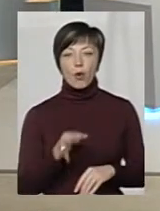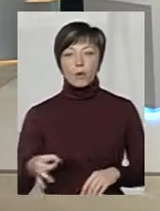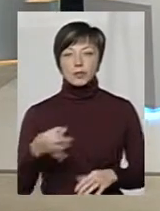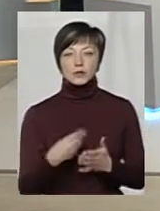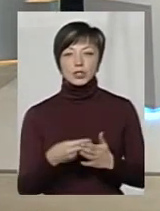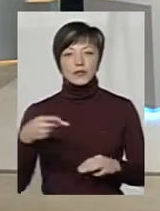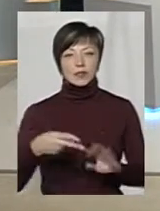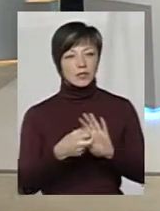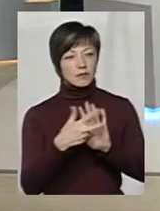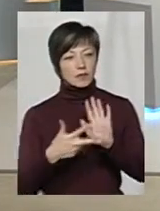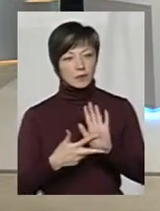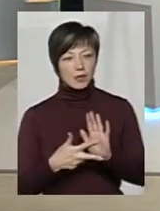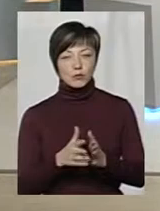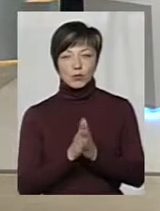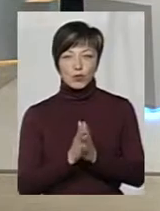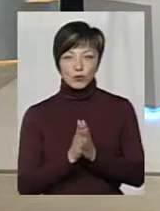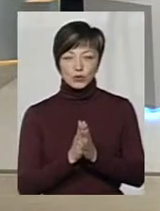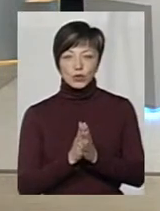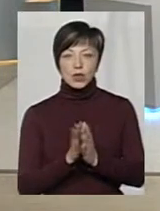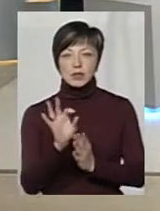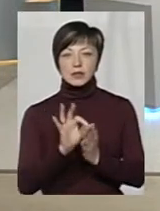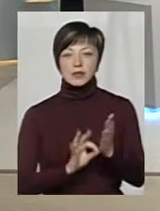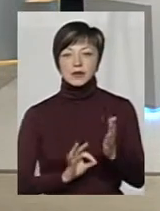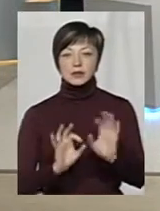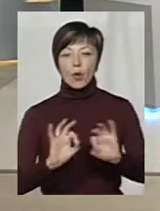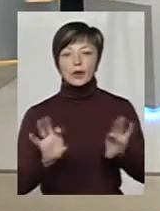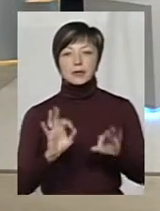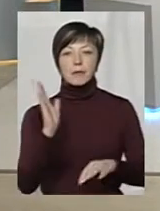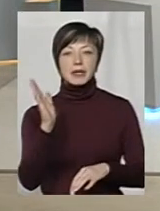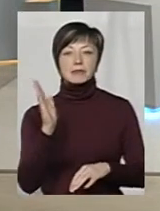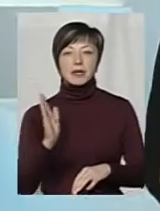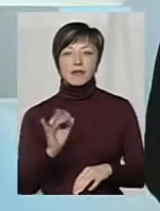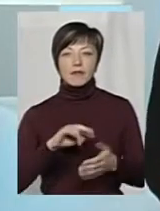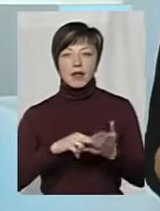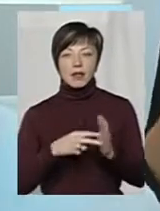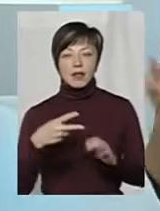бюджет 2018. І попрошу буквально штрихом окреслити перспективи на